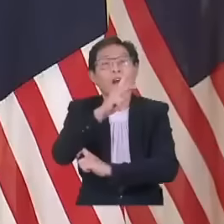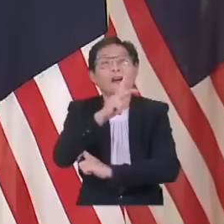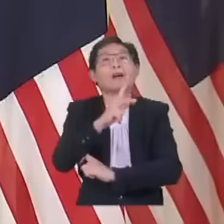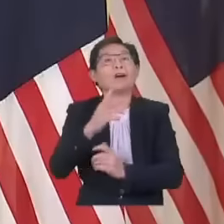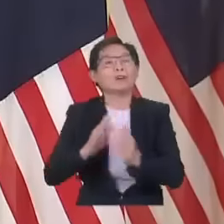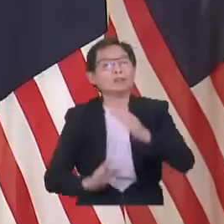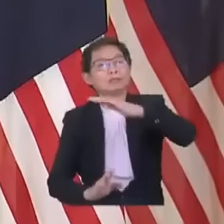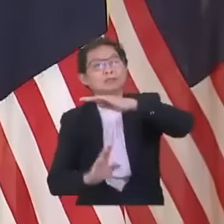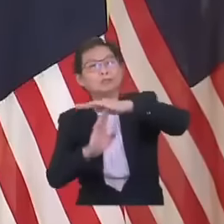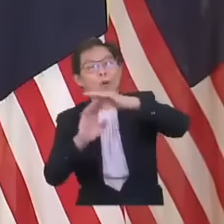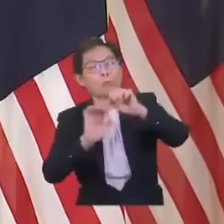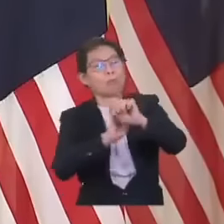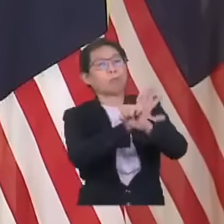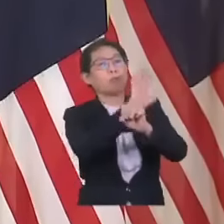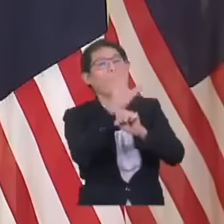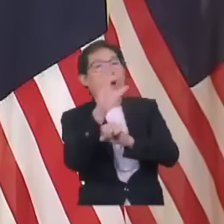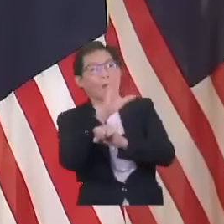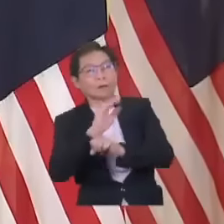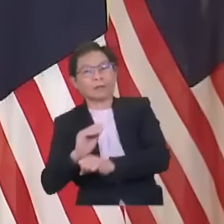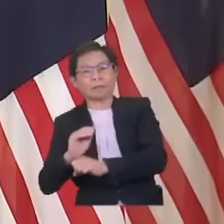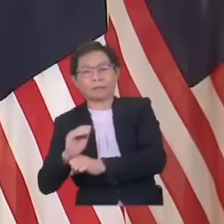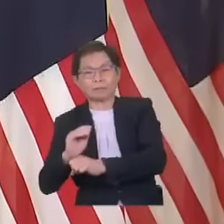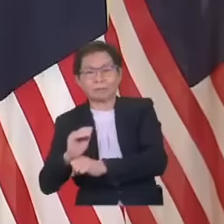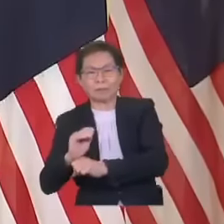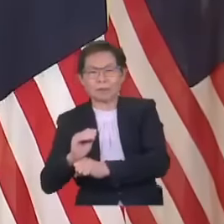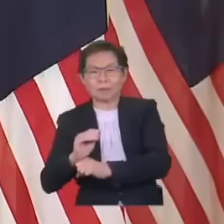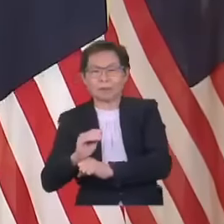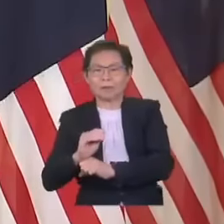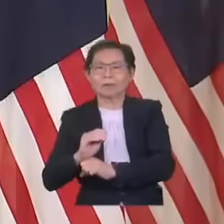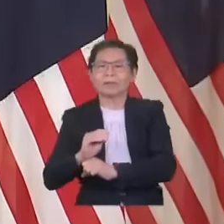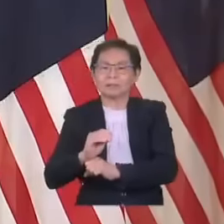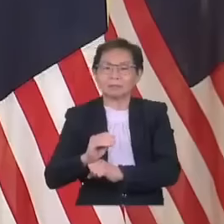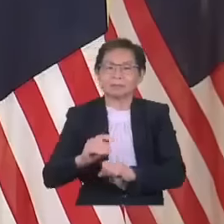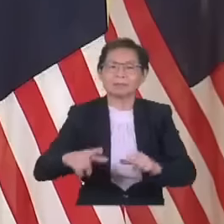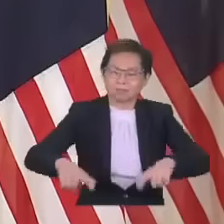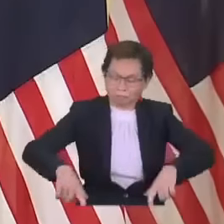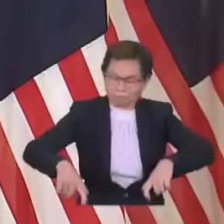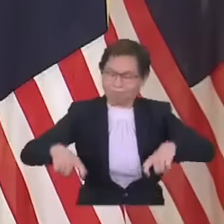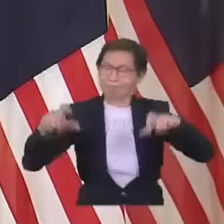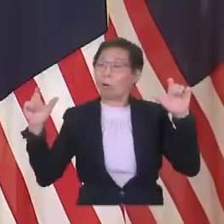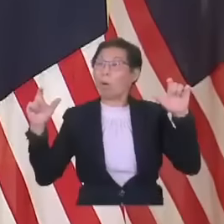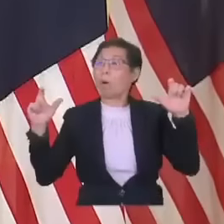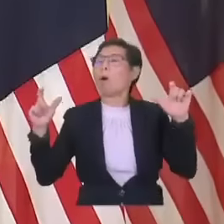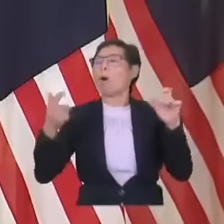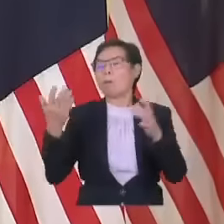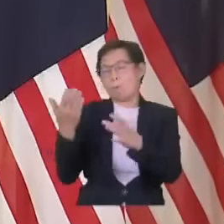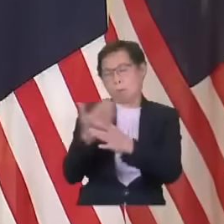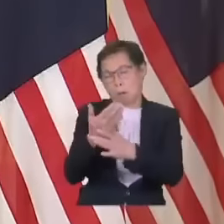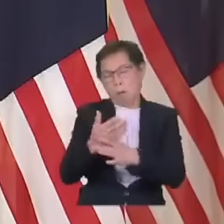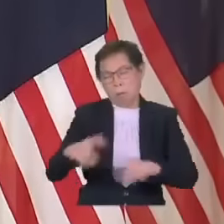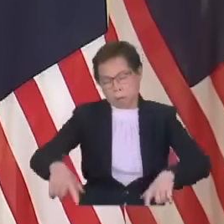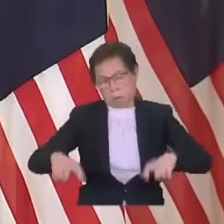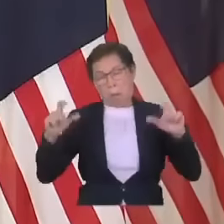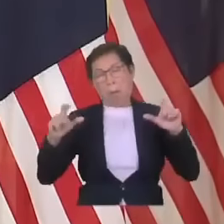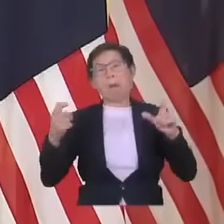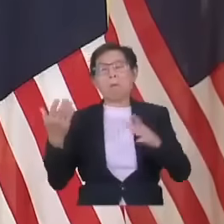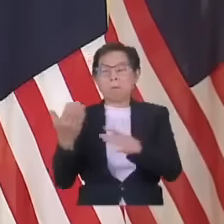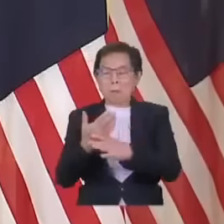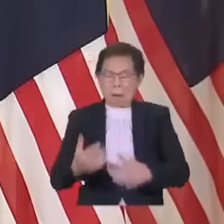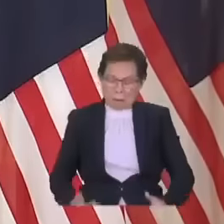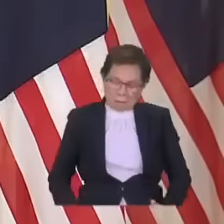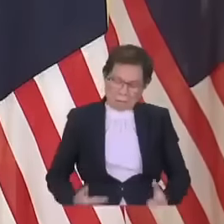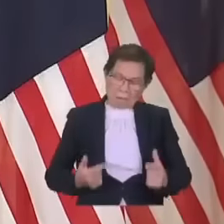menangani pandemik serta menarik balik Sekaten pergerakan yang menjajahkan kehidupan sehari-hari